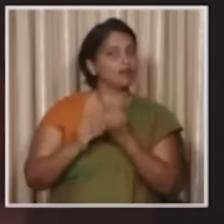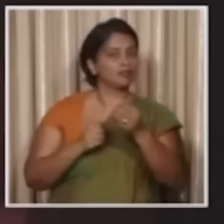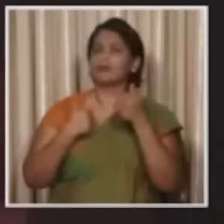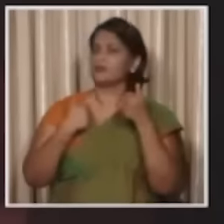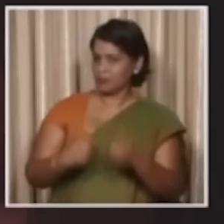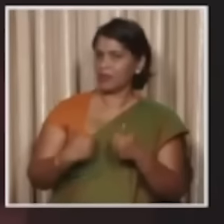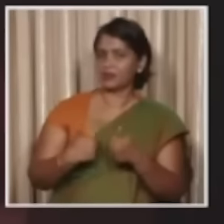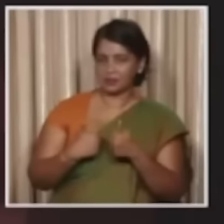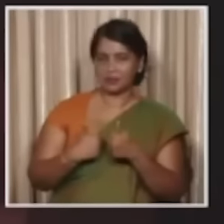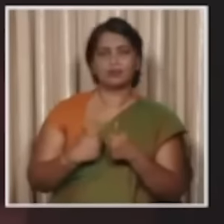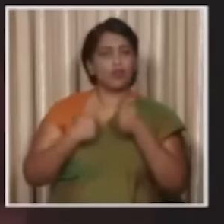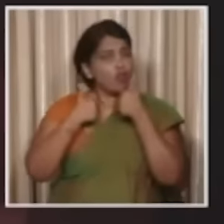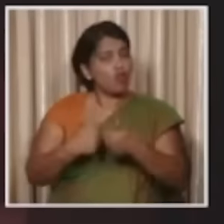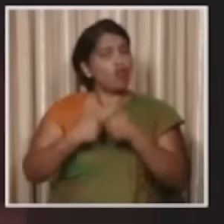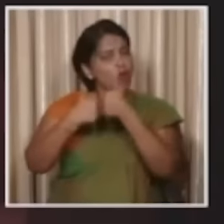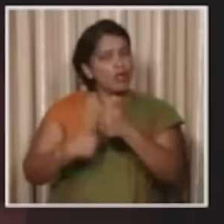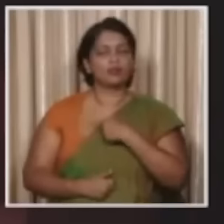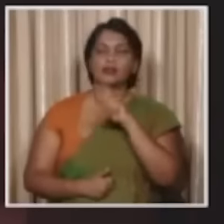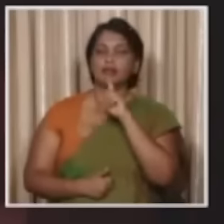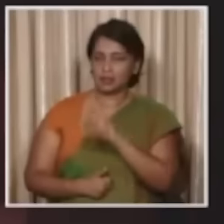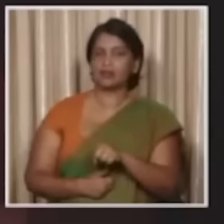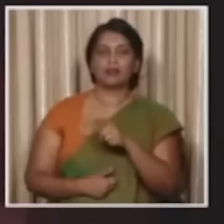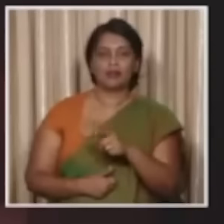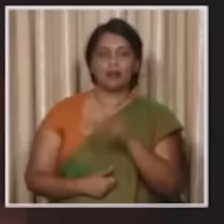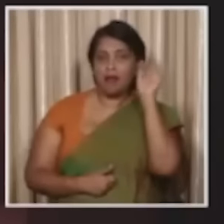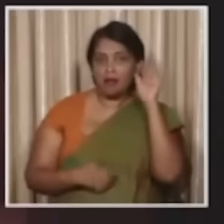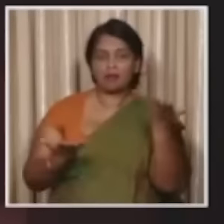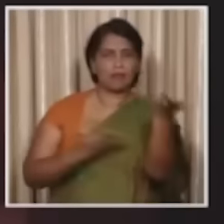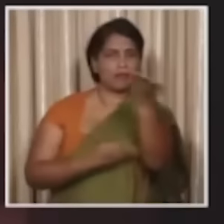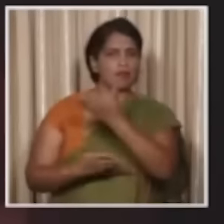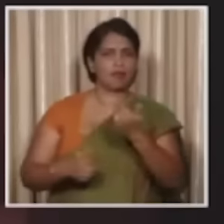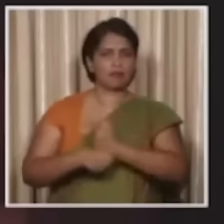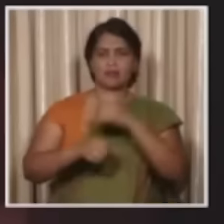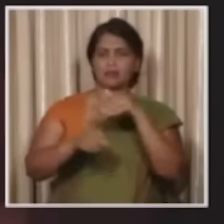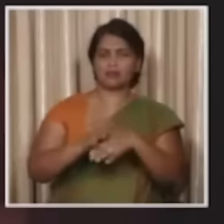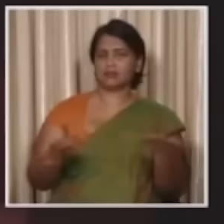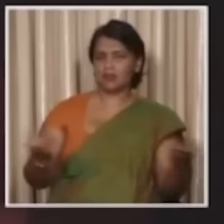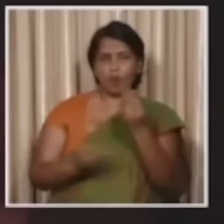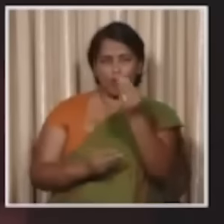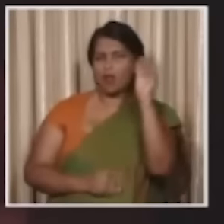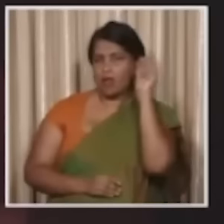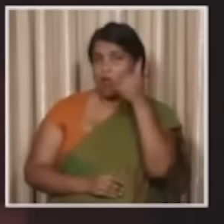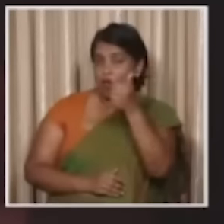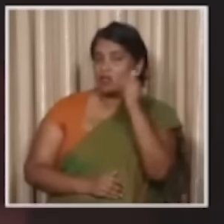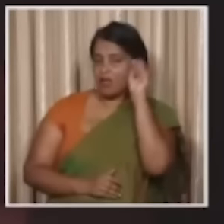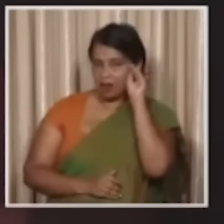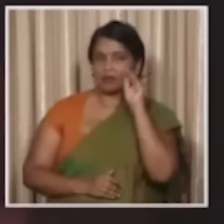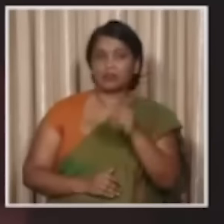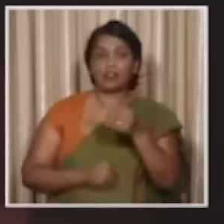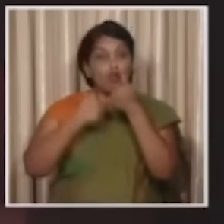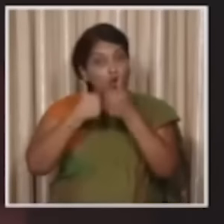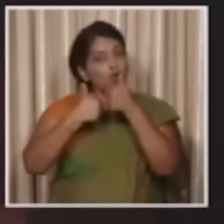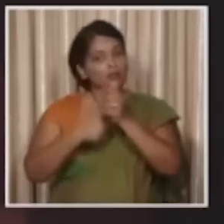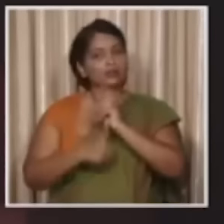බොහොම හොඳ දෙයක් දැන් හොඳ දෙයට හොඳයි කියනවා ඒකත් අහගෙන ඉන්න බැරි කට්ටියක් නෙන්නේ මේ ආණ්ඩු පැත්තේ. ගොඩක් අහගන්න හොඳ ටිකක්. මේ හොඳ